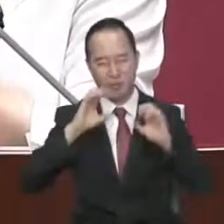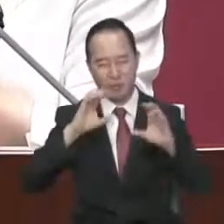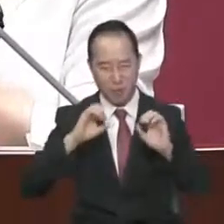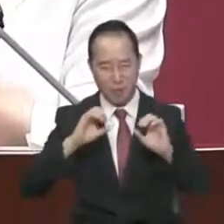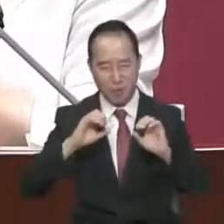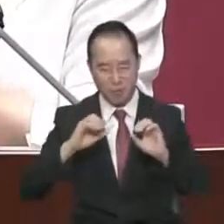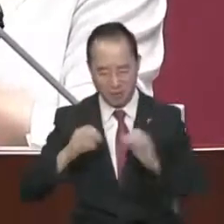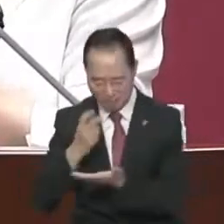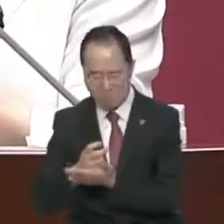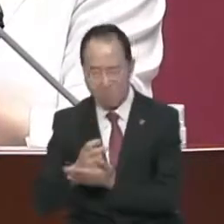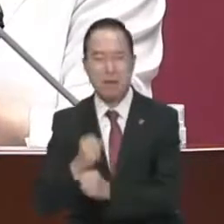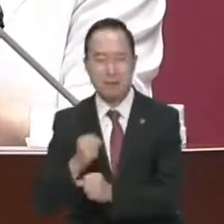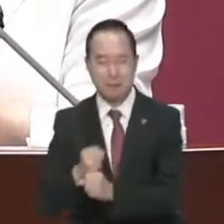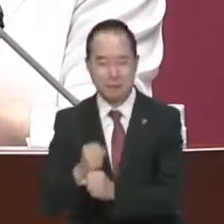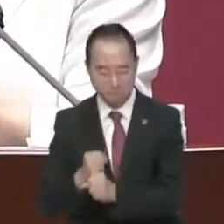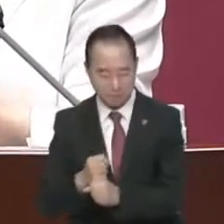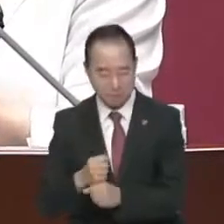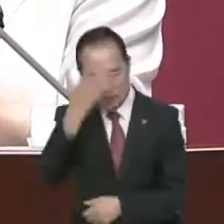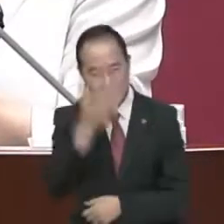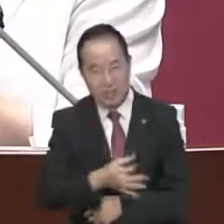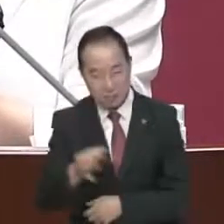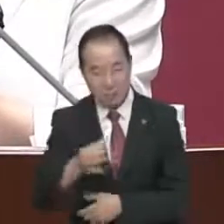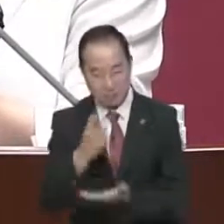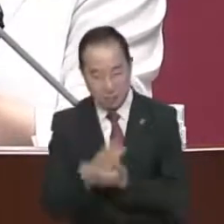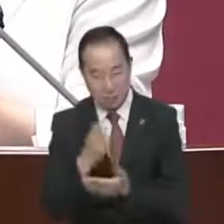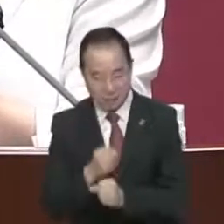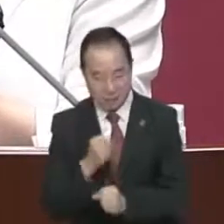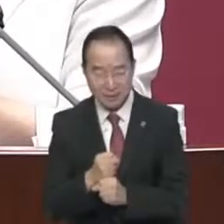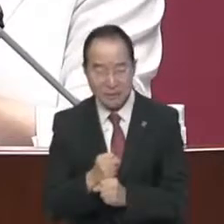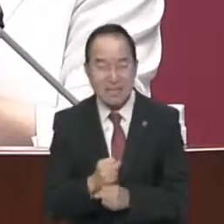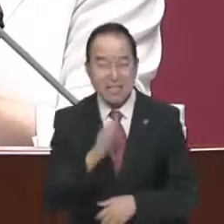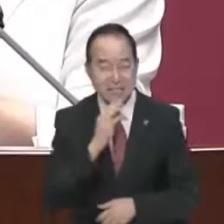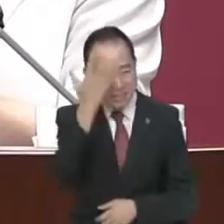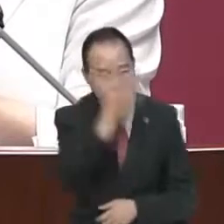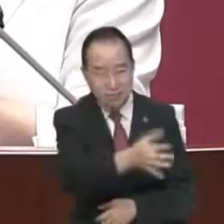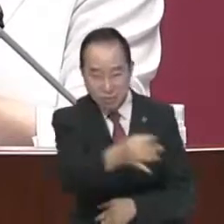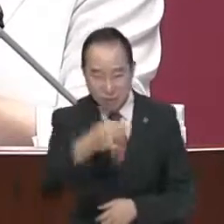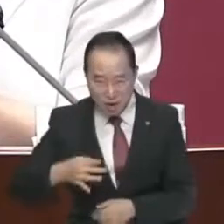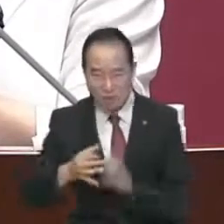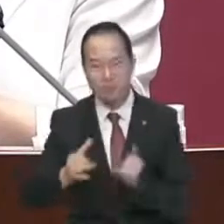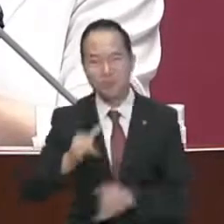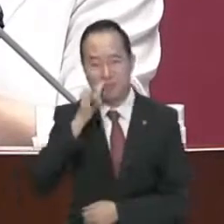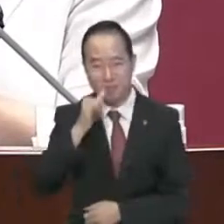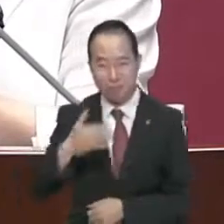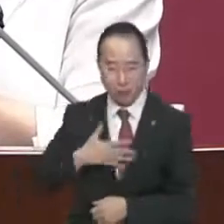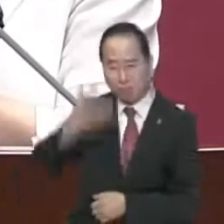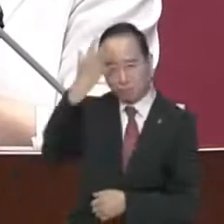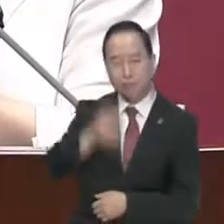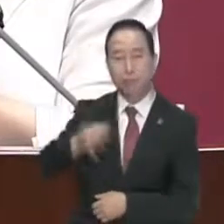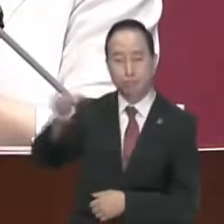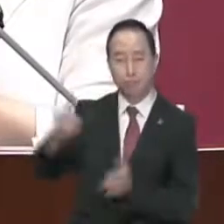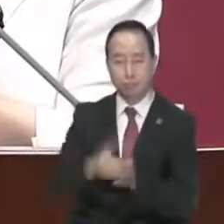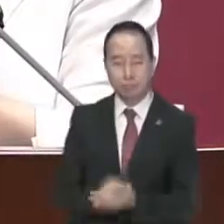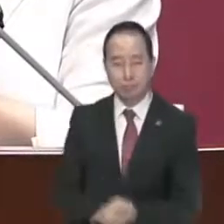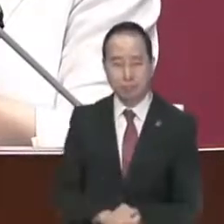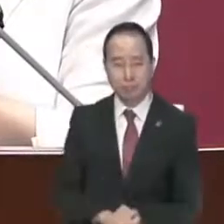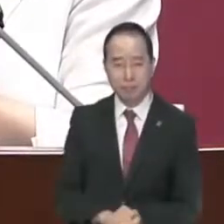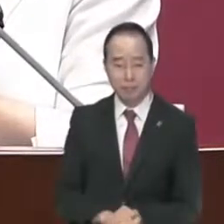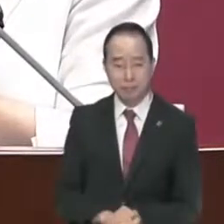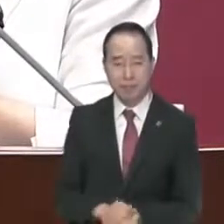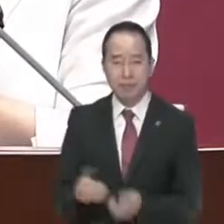법까지 만들었잖아요. 기부하는 법까지. 실제로 기부하신 분들이 계십니다. 저도 기부를 했고요. 그래서